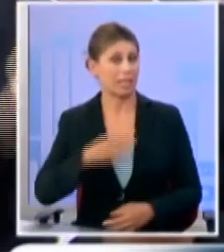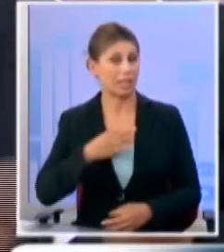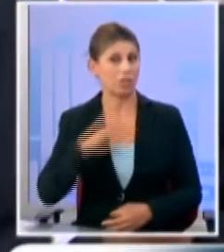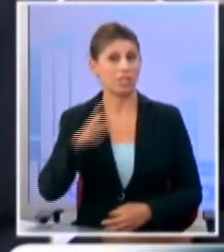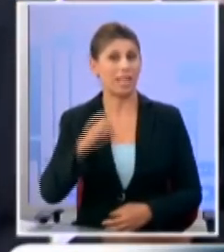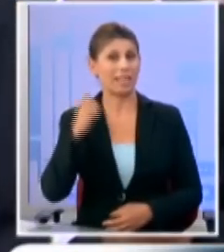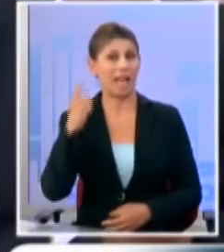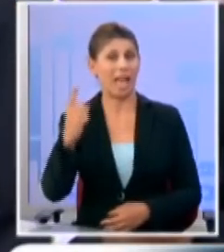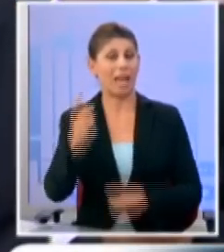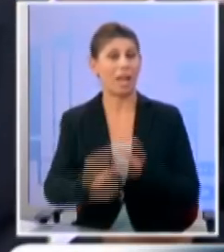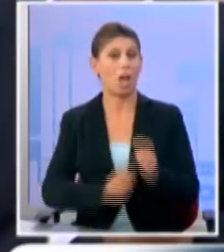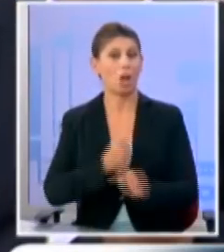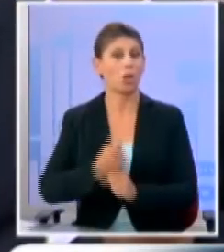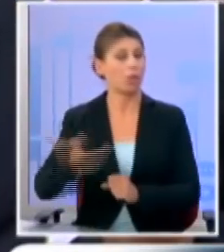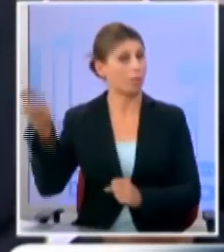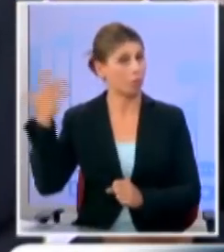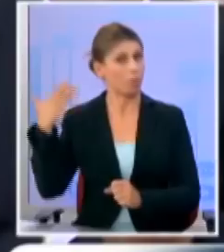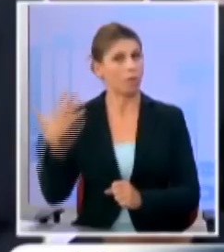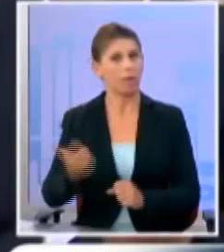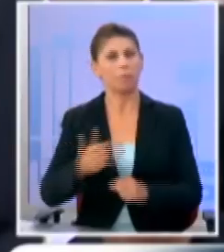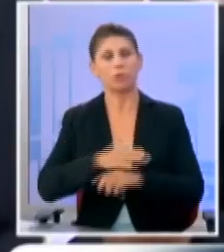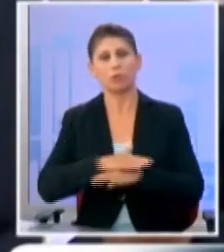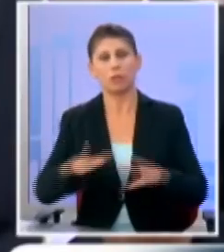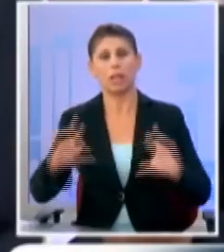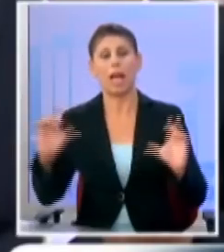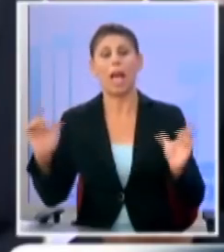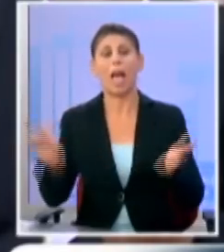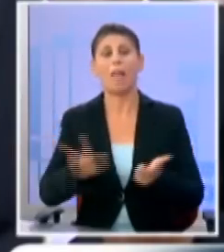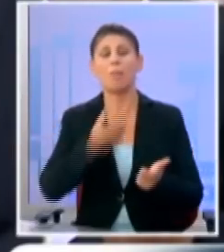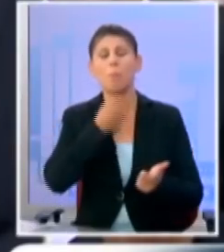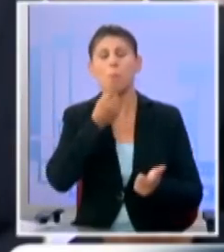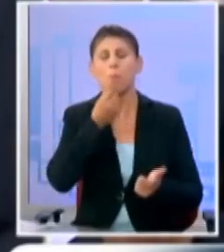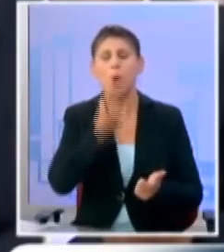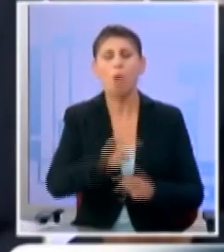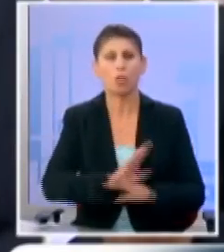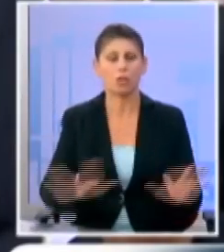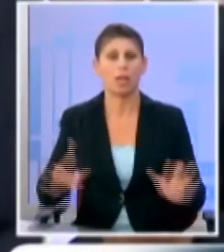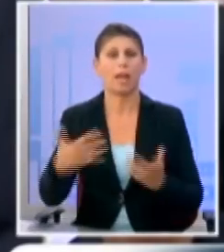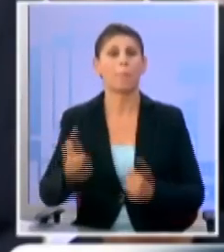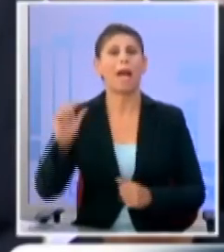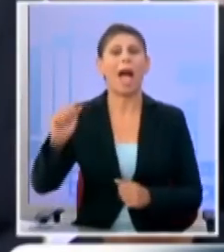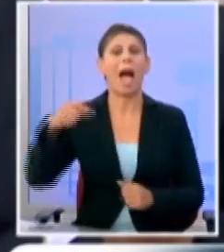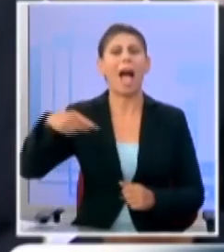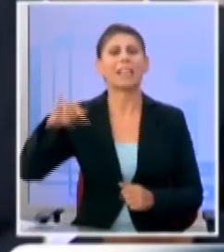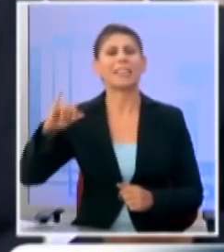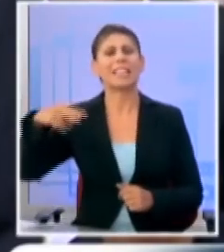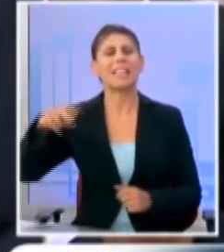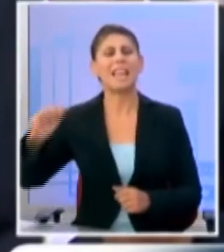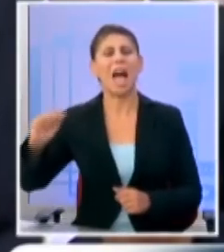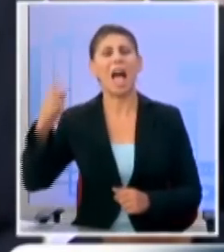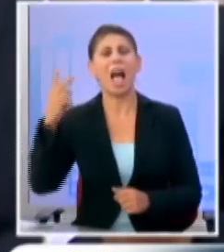41 χρόνια πριν είχαμε την ολοκλήρωση της εθνικής προδοσίας, είχαμε τον Ατίλα II και